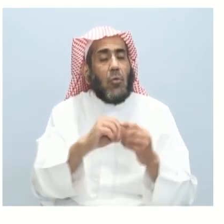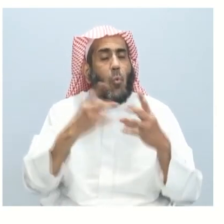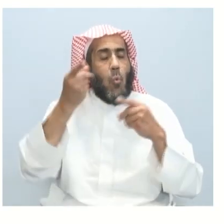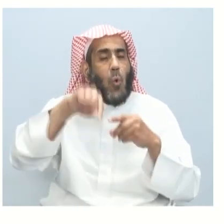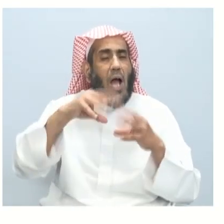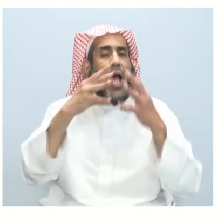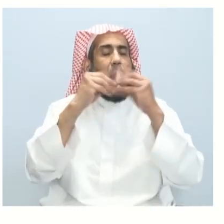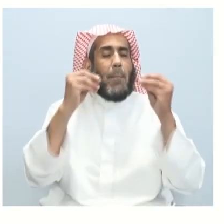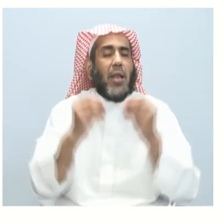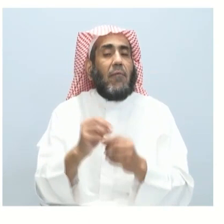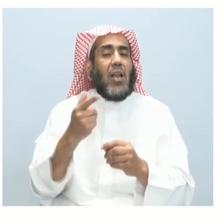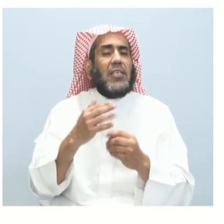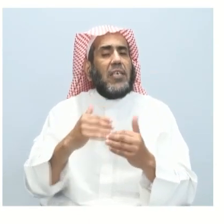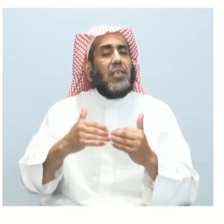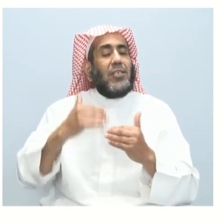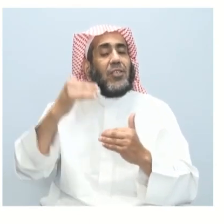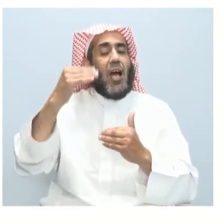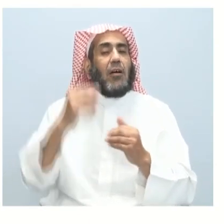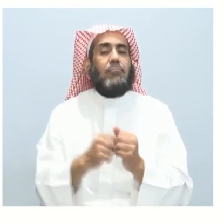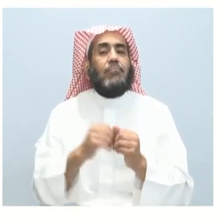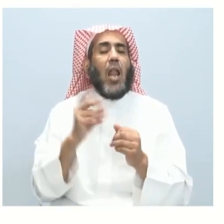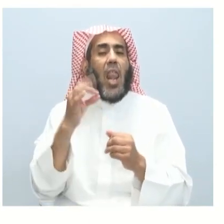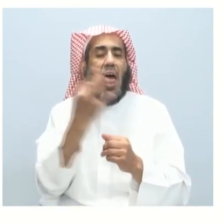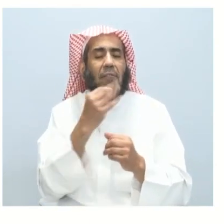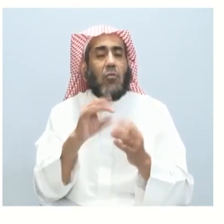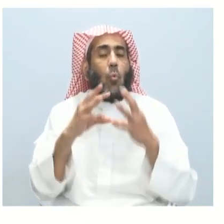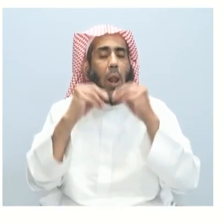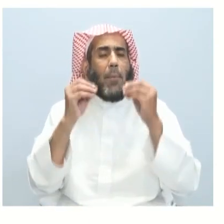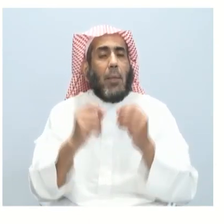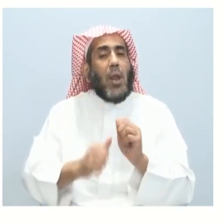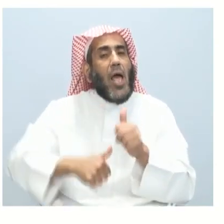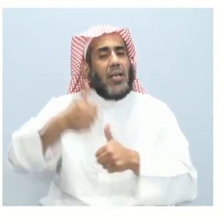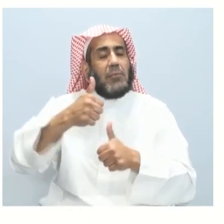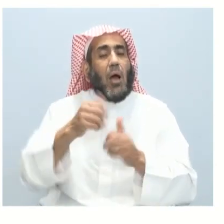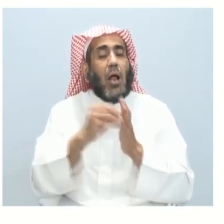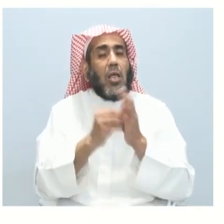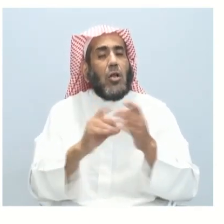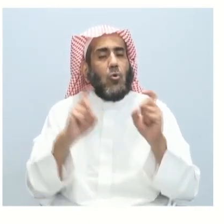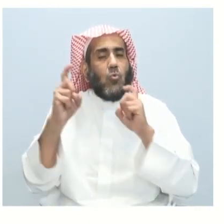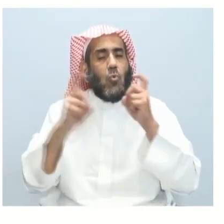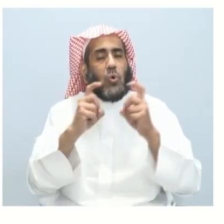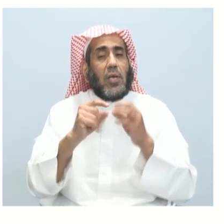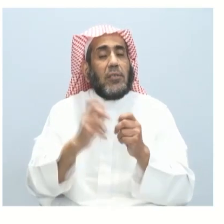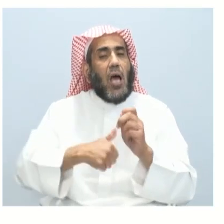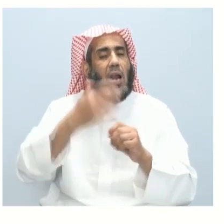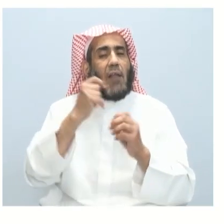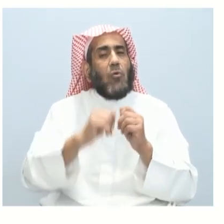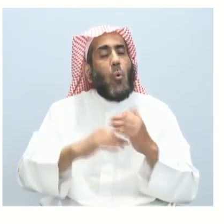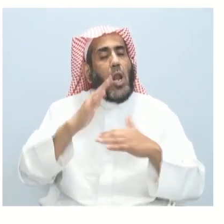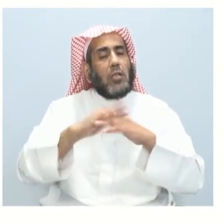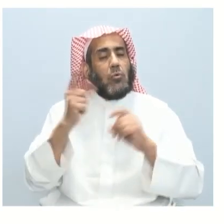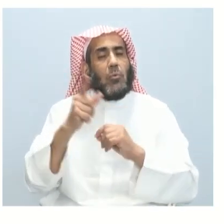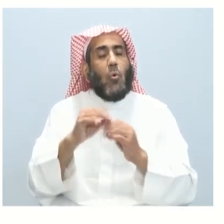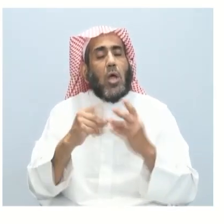هذا في النقد في عصر الازدهار قضيه اللفظ والمعنى تعد هذه من اسبق القضايا التي نوقشت ف انصار اللفظ يرون ان الادب هو الاسلوب